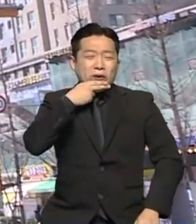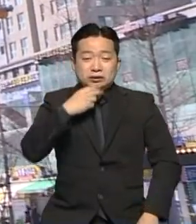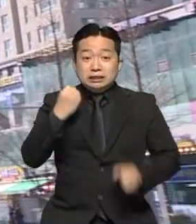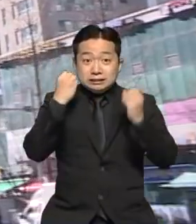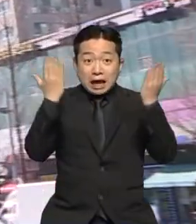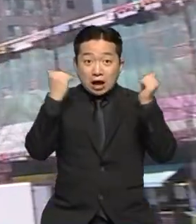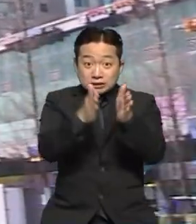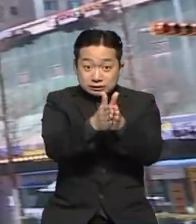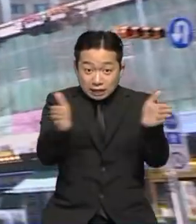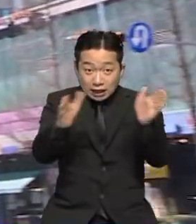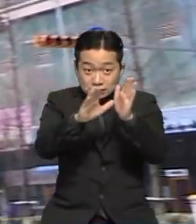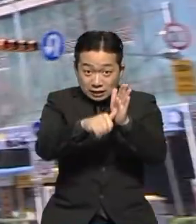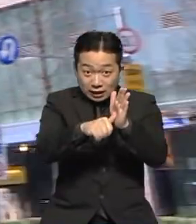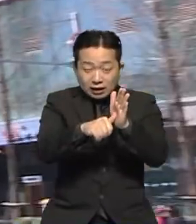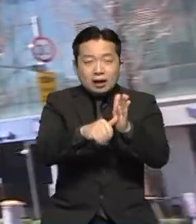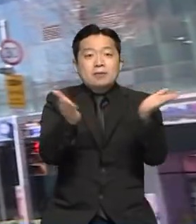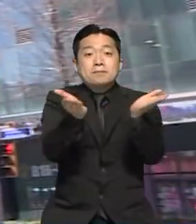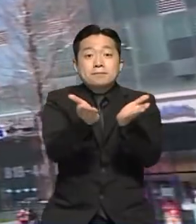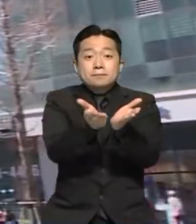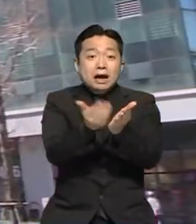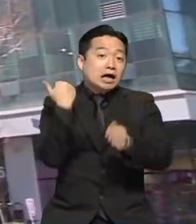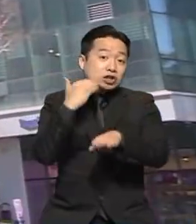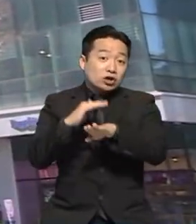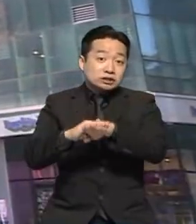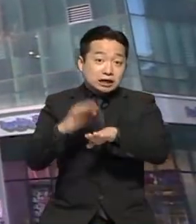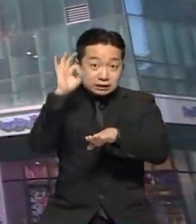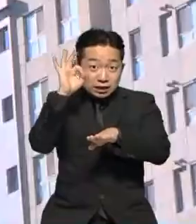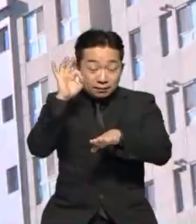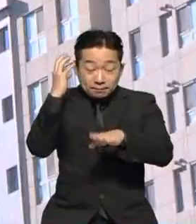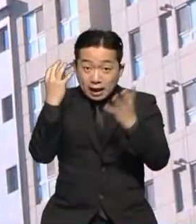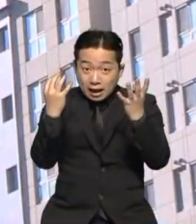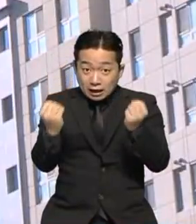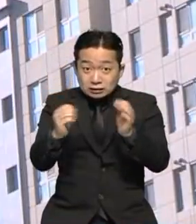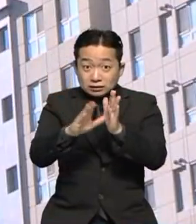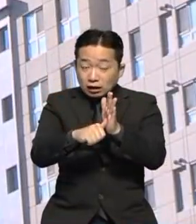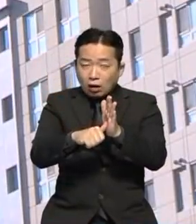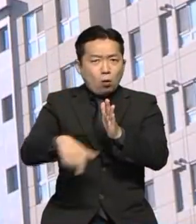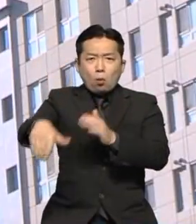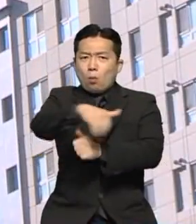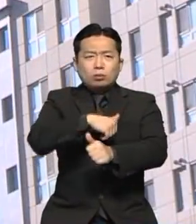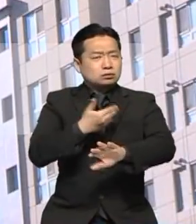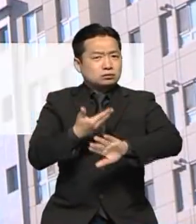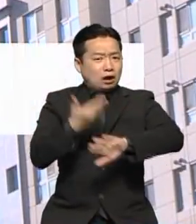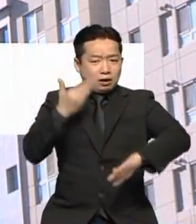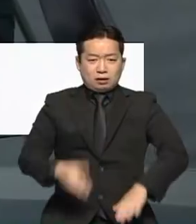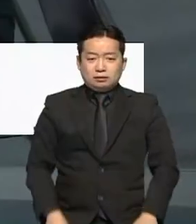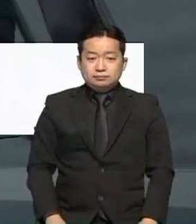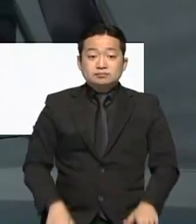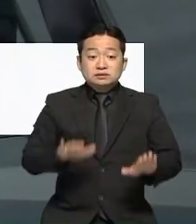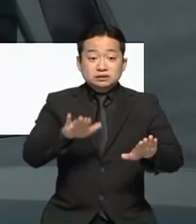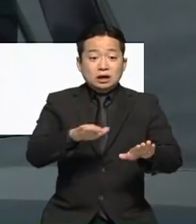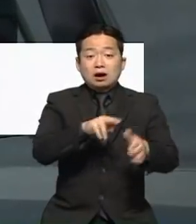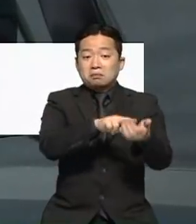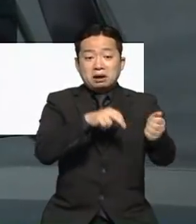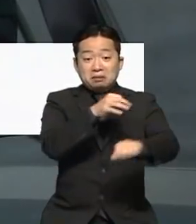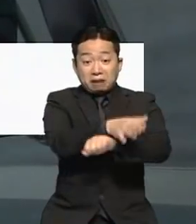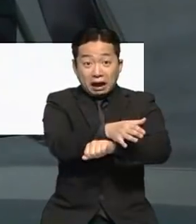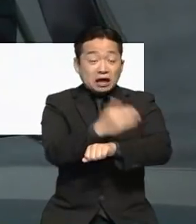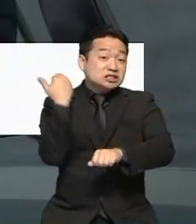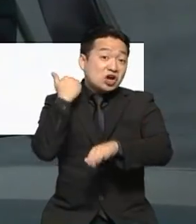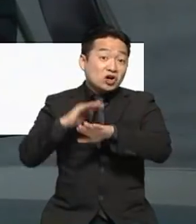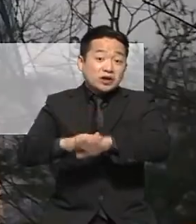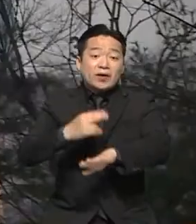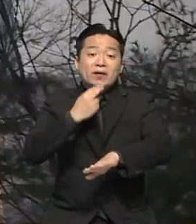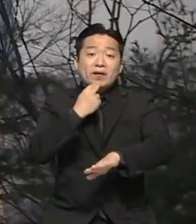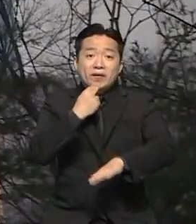학기에 맞춰서 전세를 찾는 사람들이 많을 때지만 이마저도 실종됐습니다. 지금 매매도 안 되지만 전세도 안